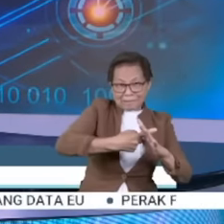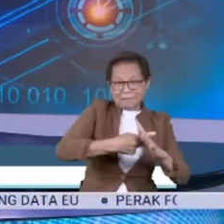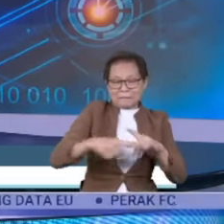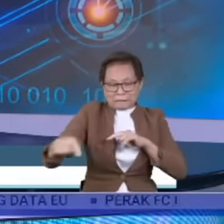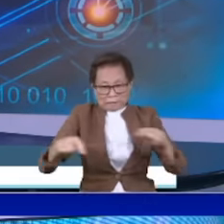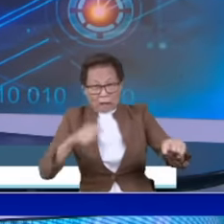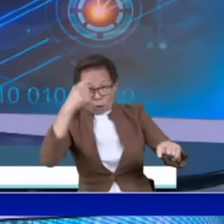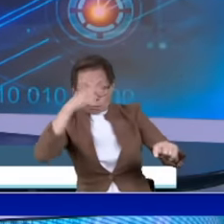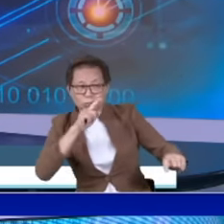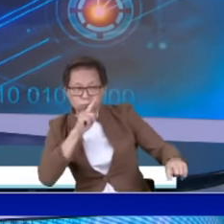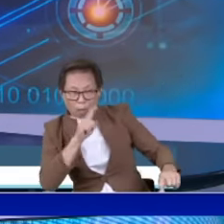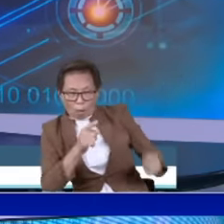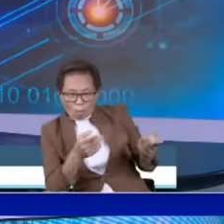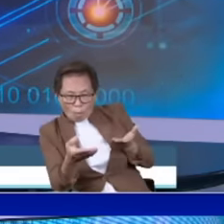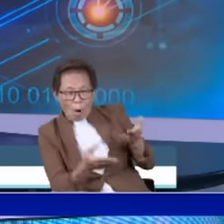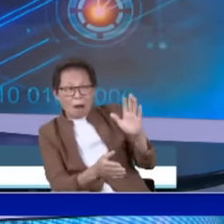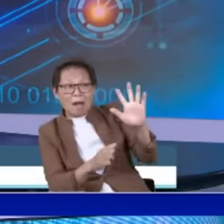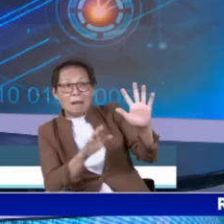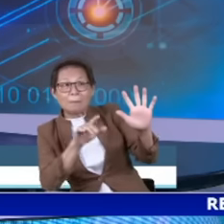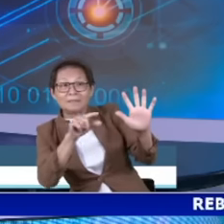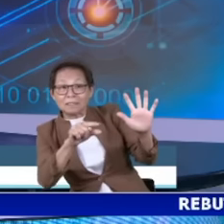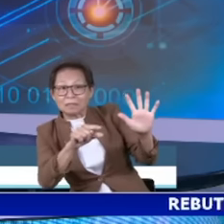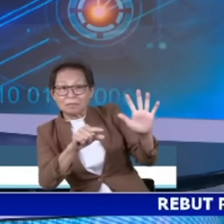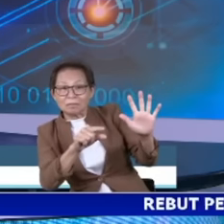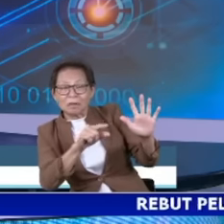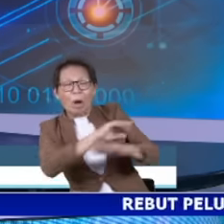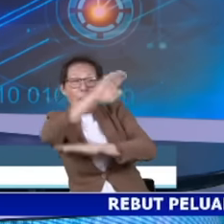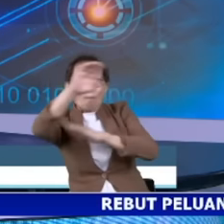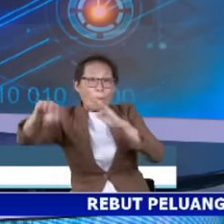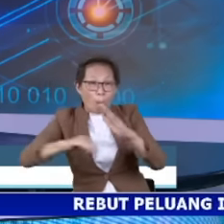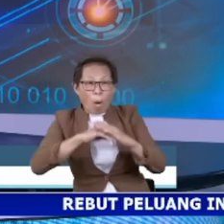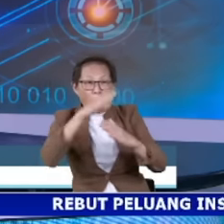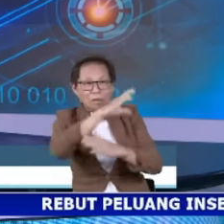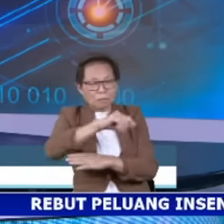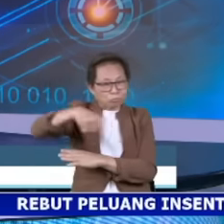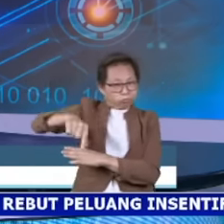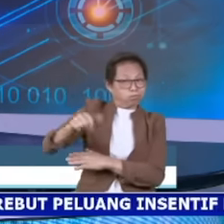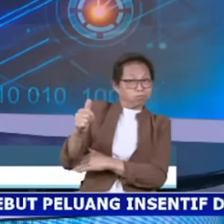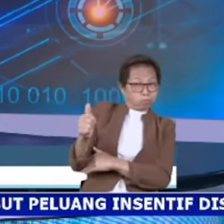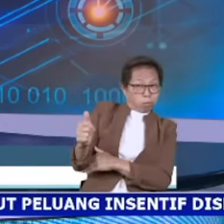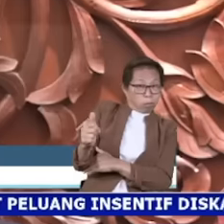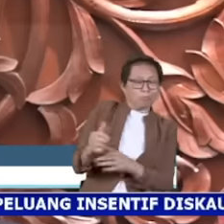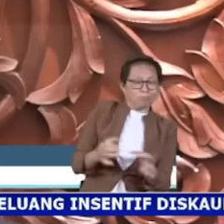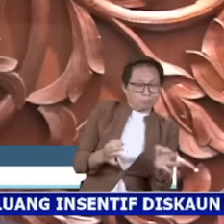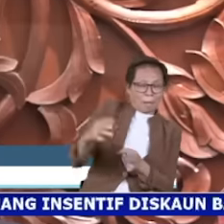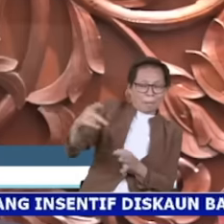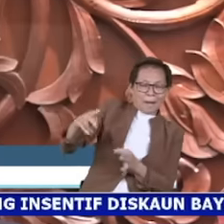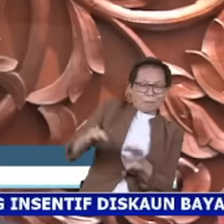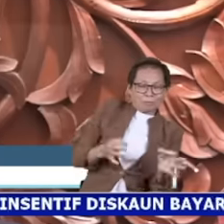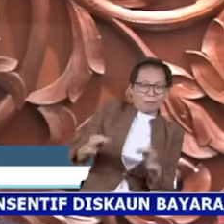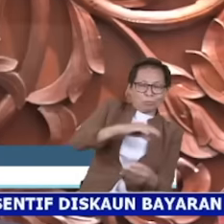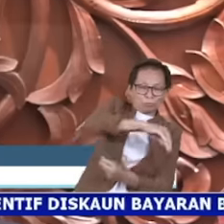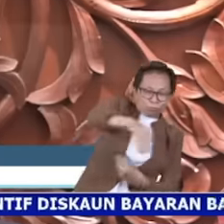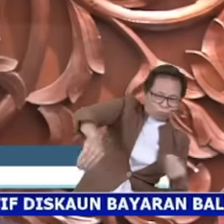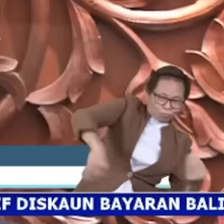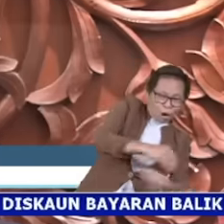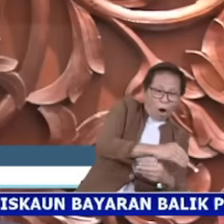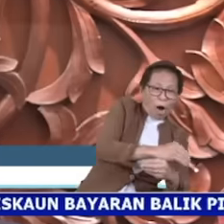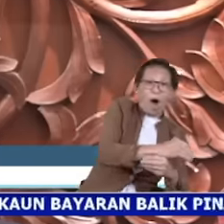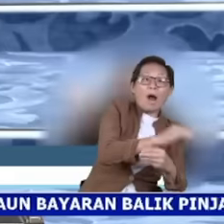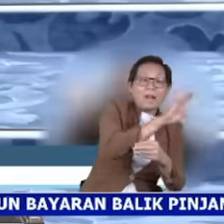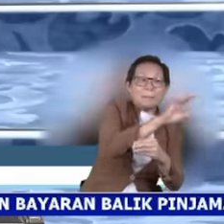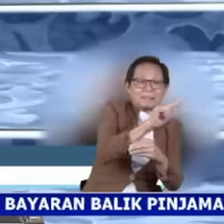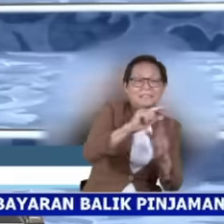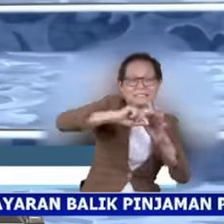tindakan bagi memastikan peringatan 5g adalah menyeluruh dan berkualiti jelas sepedanya menteri peralihan kepada model tersebut